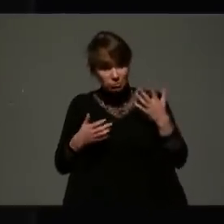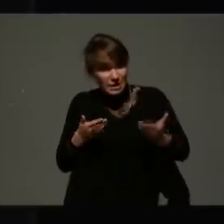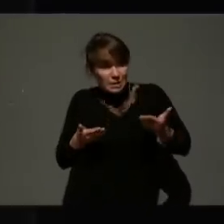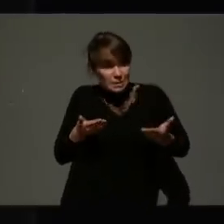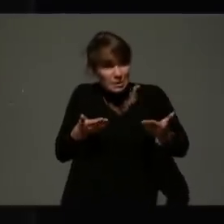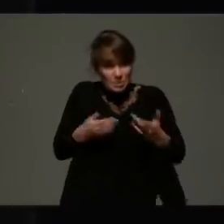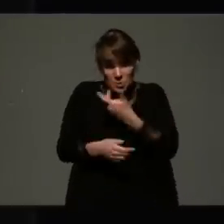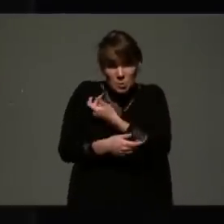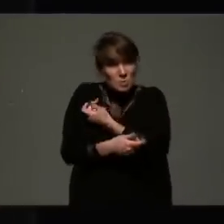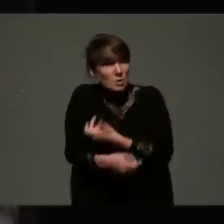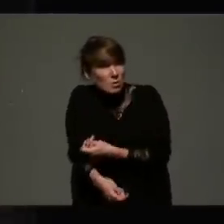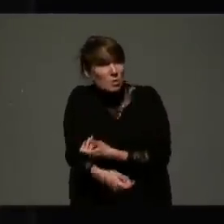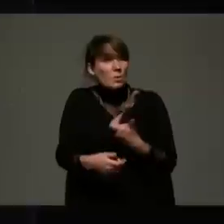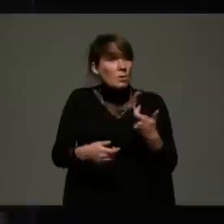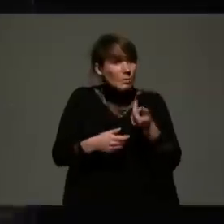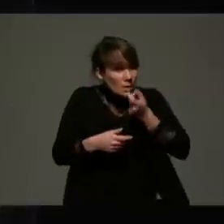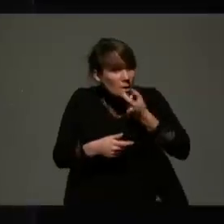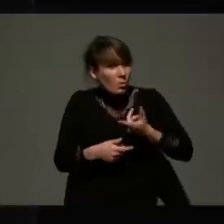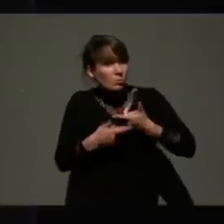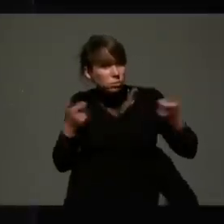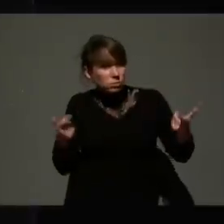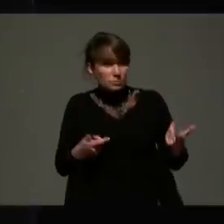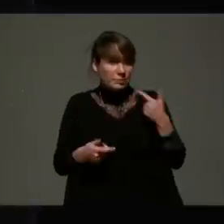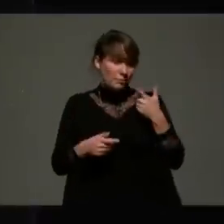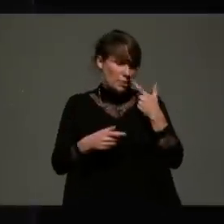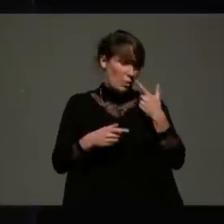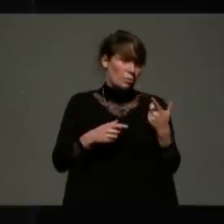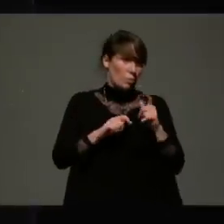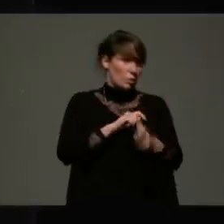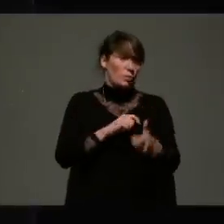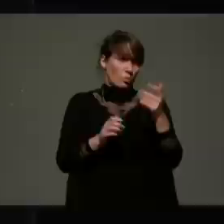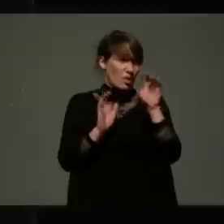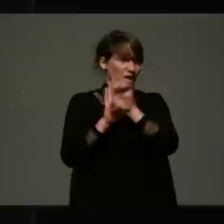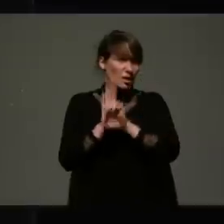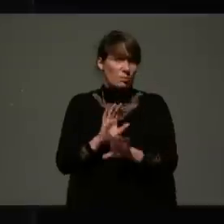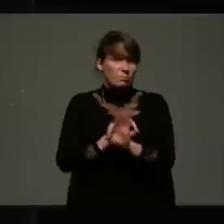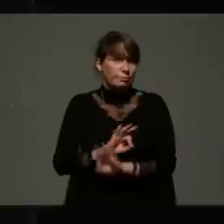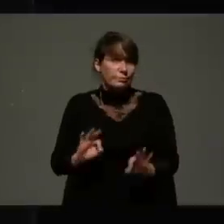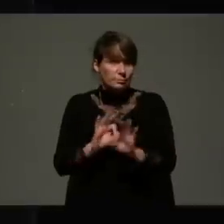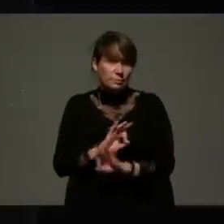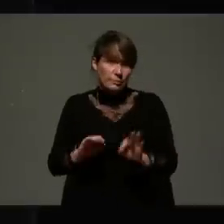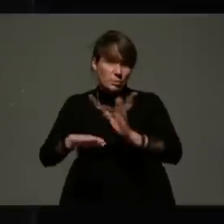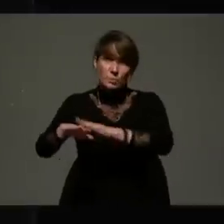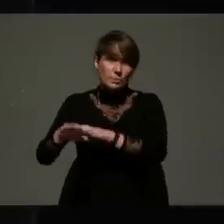ce que vous voudrez. Et là, on est dans une démarche qui n'est absolument pas éthique et qui ne doit pas du tout être